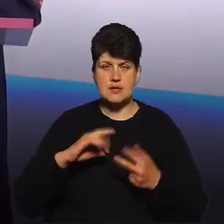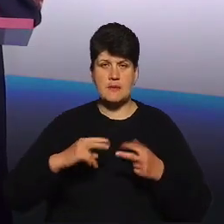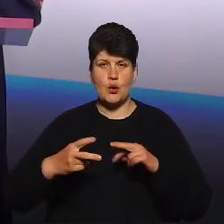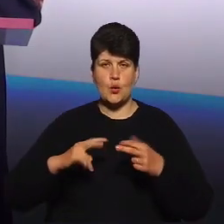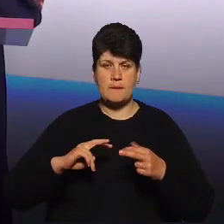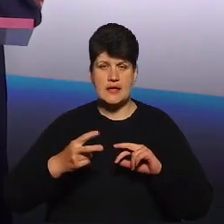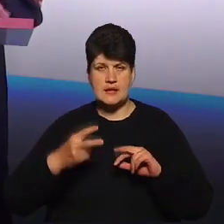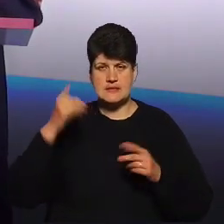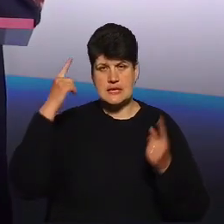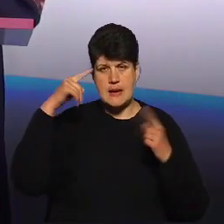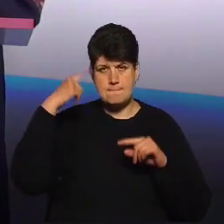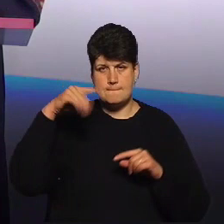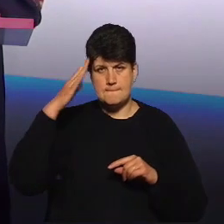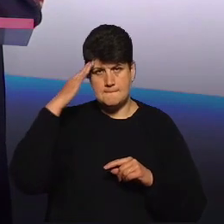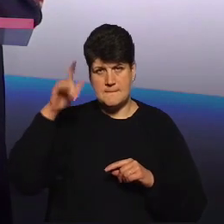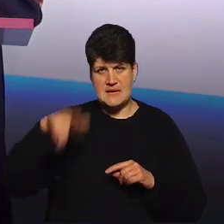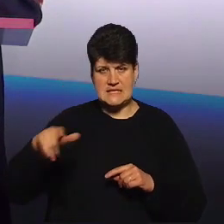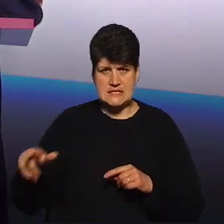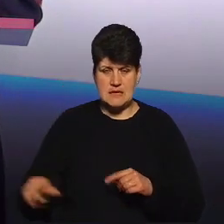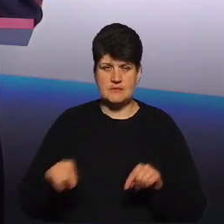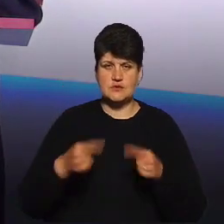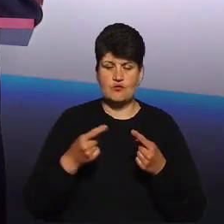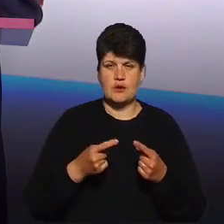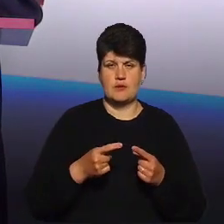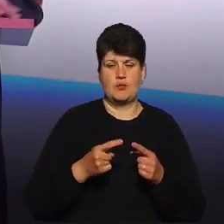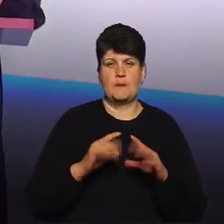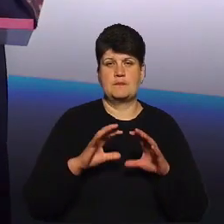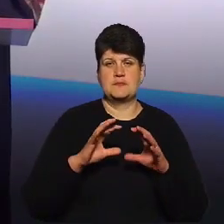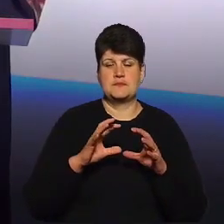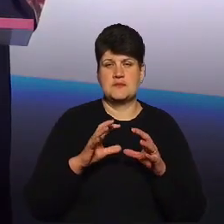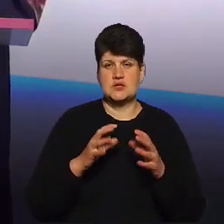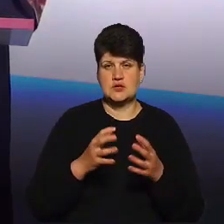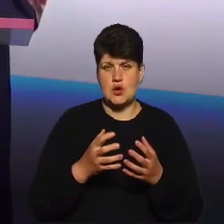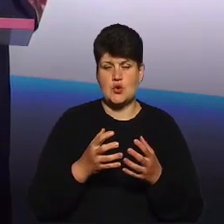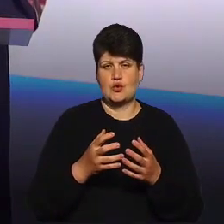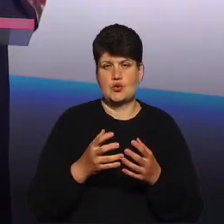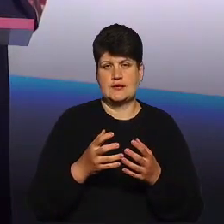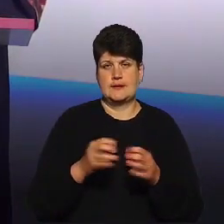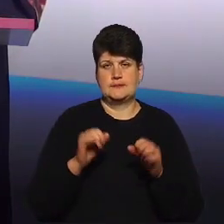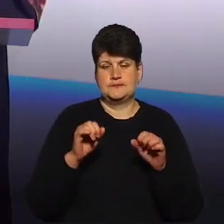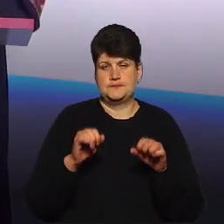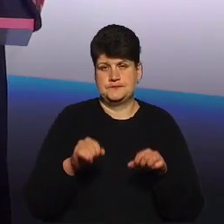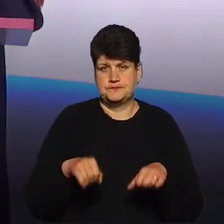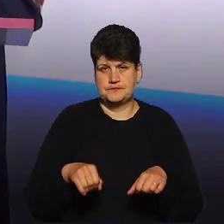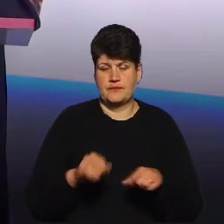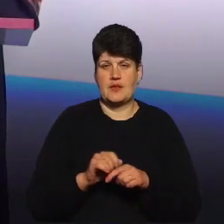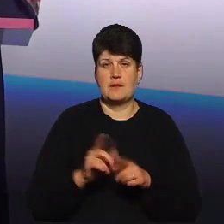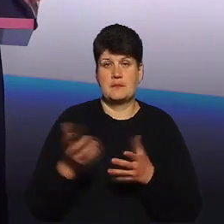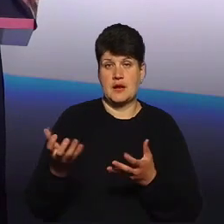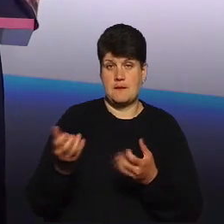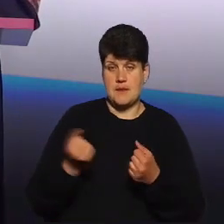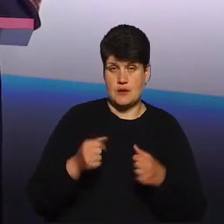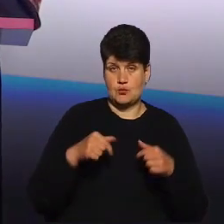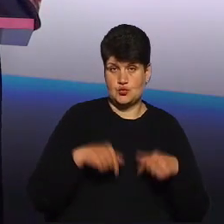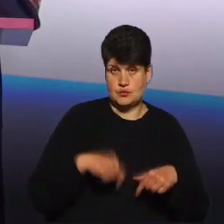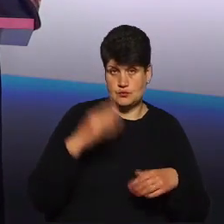такі міжнародні можливості для українських митців, тому що ми, приймаючи іноземців, на їх місце обов'язково відправляємо українських митців, які до нас також аплікують. Це